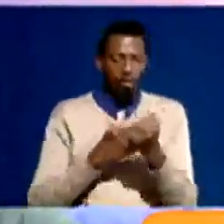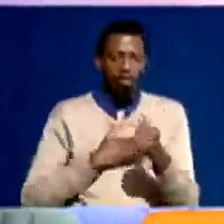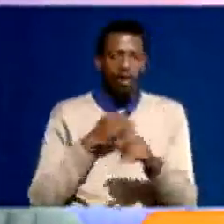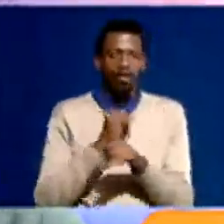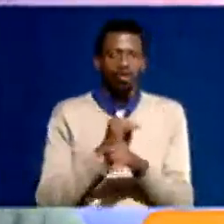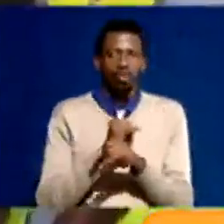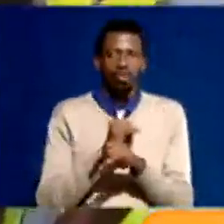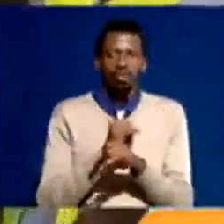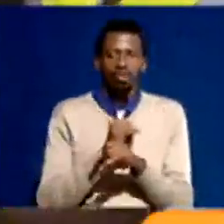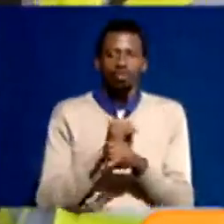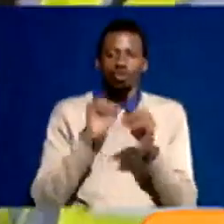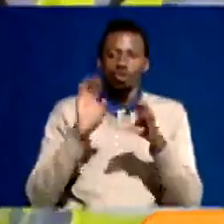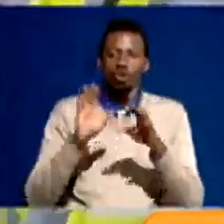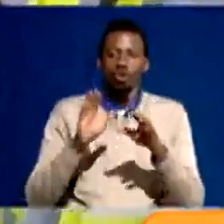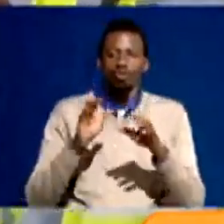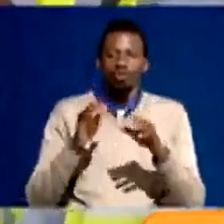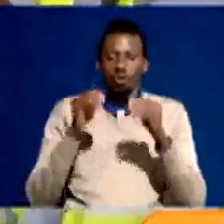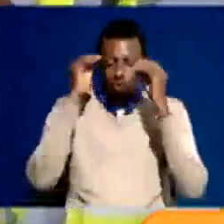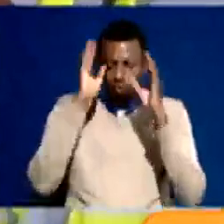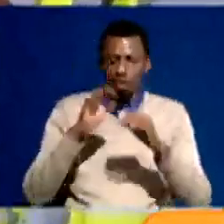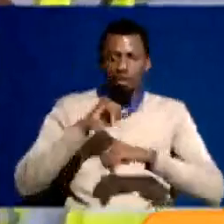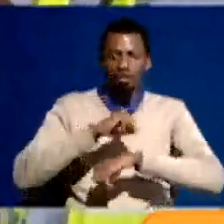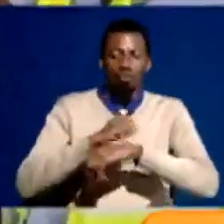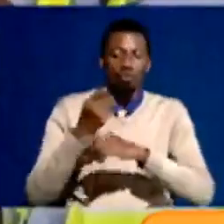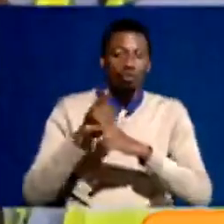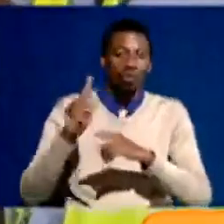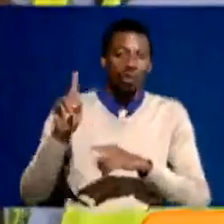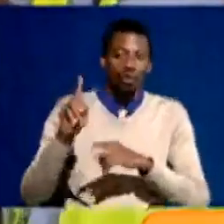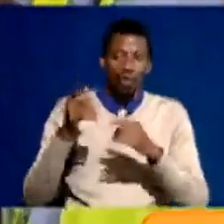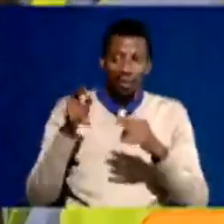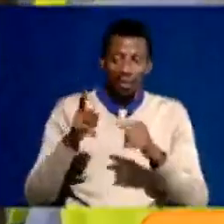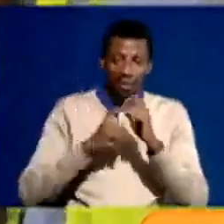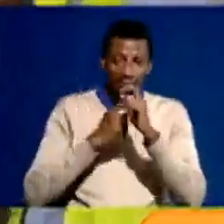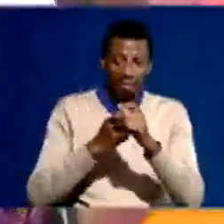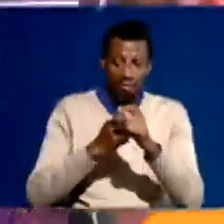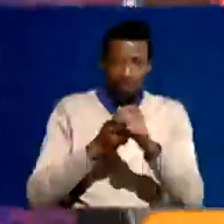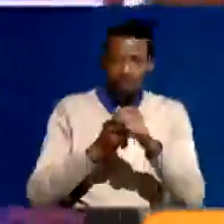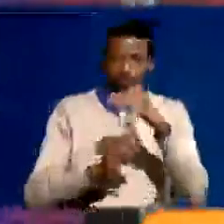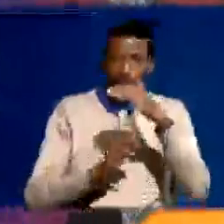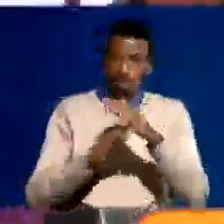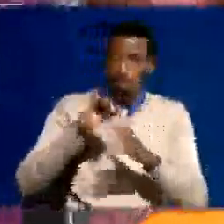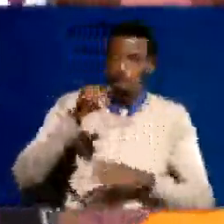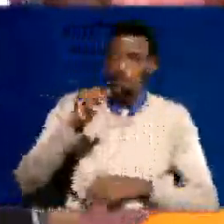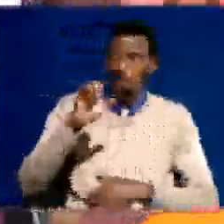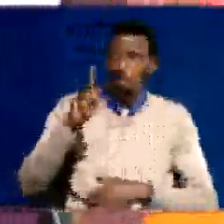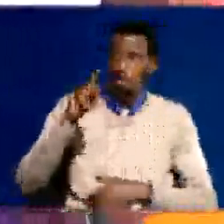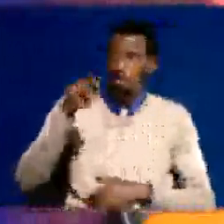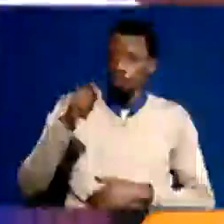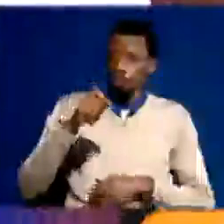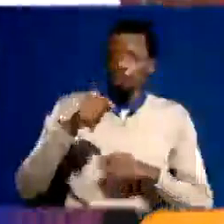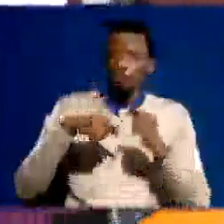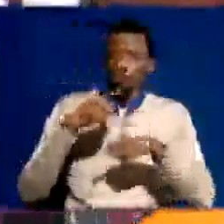niko na form 1. Zawadi ya kitita cha Super Jackpot inazidi kunona na sasa imefika shilingi milioni